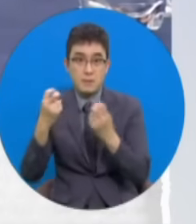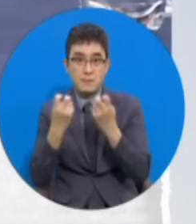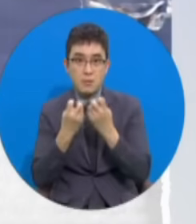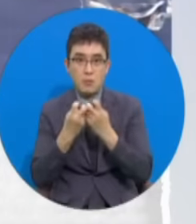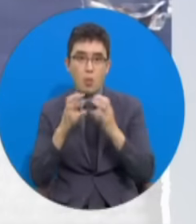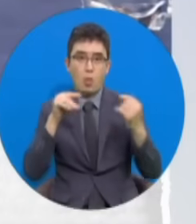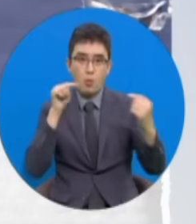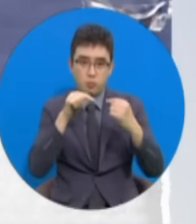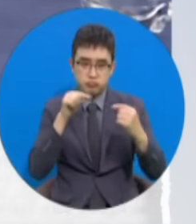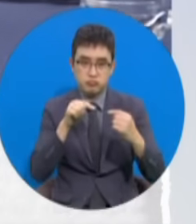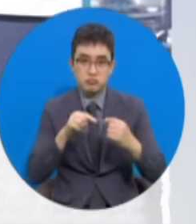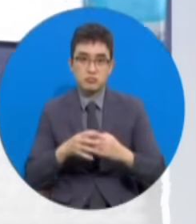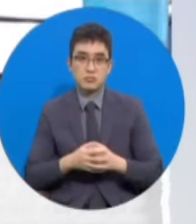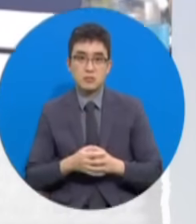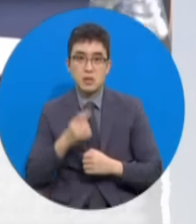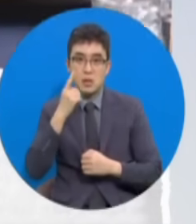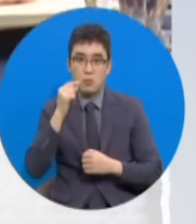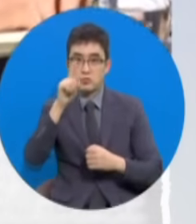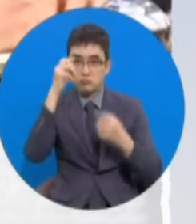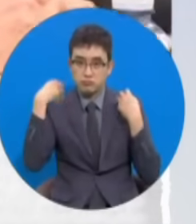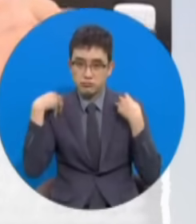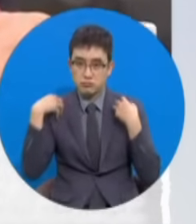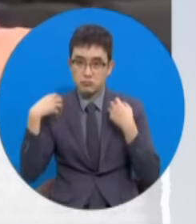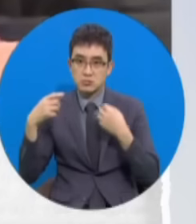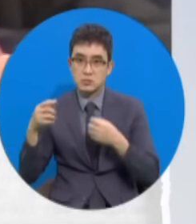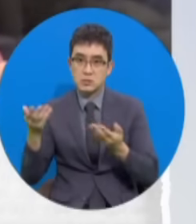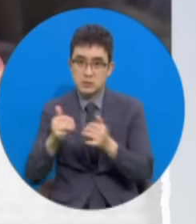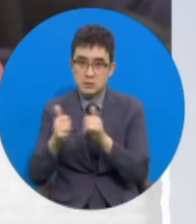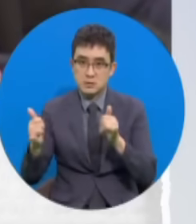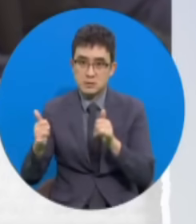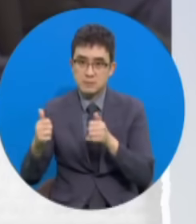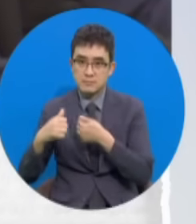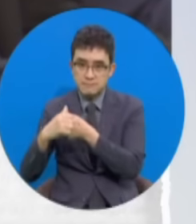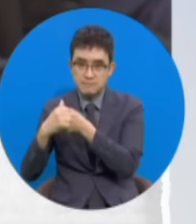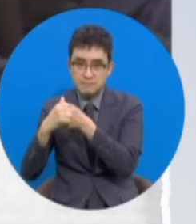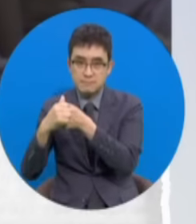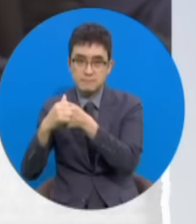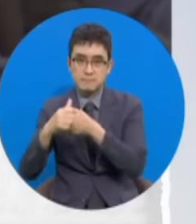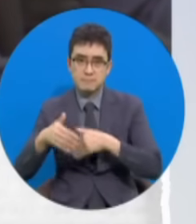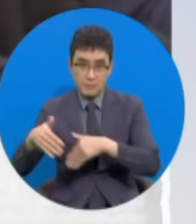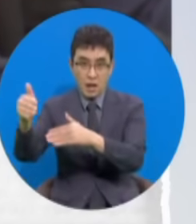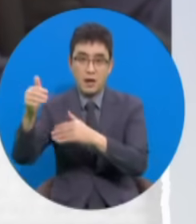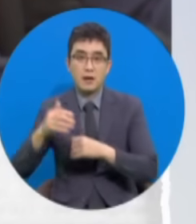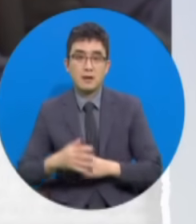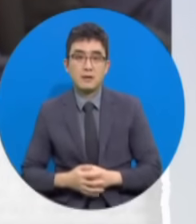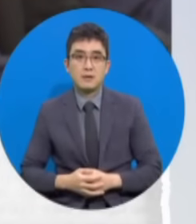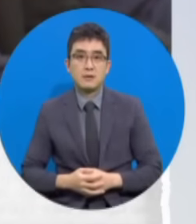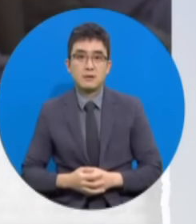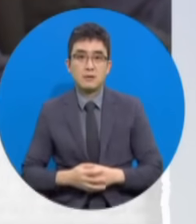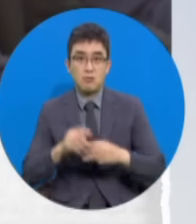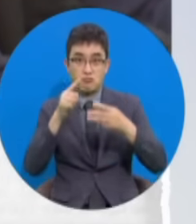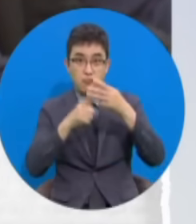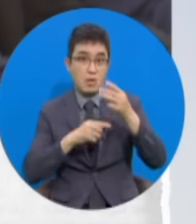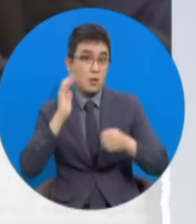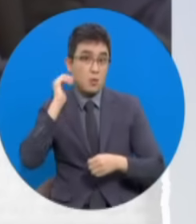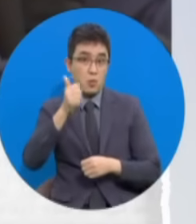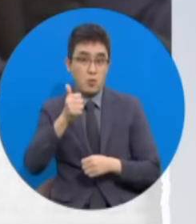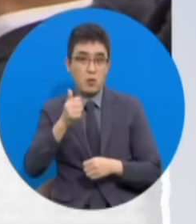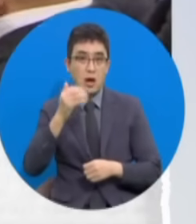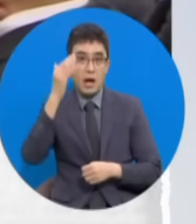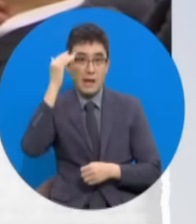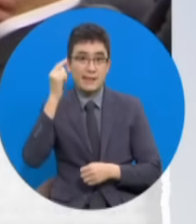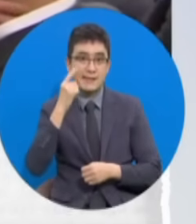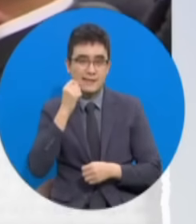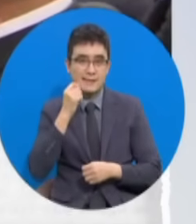우리 외교부라든지 일본 정부 당국과 실질적인 조치들을 하나씩 마련해 나갈 겁니다. 지금 윤석열 대통령이 한일